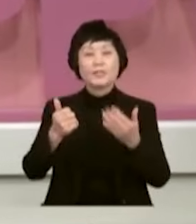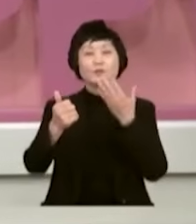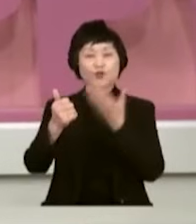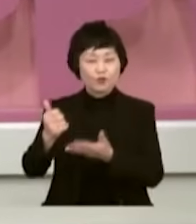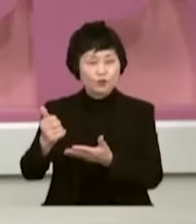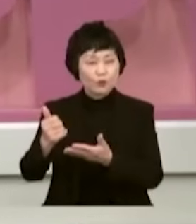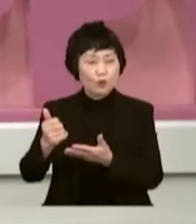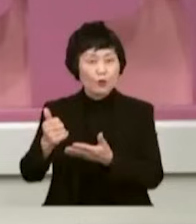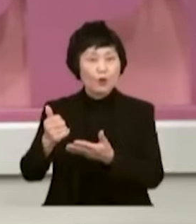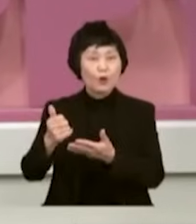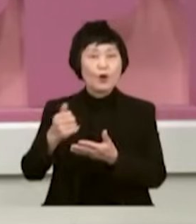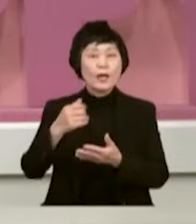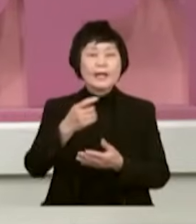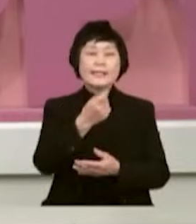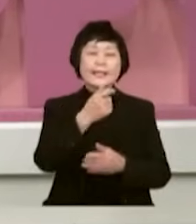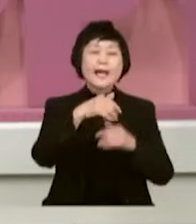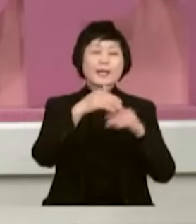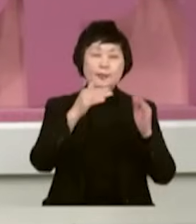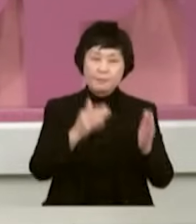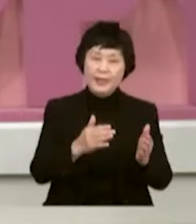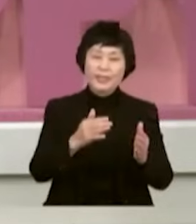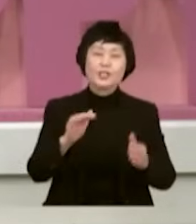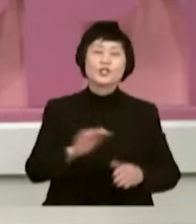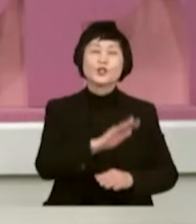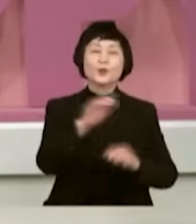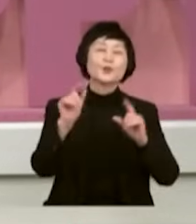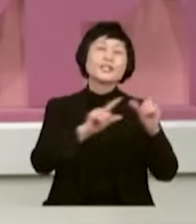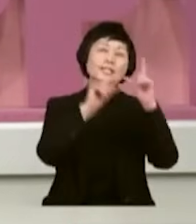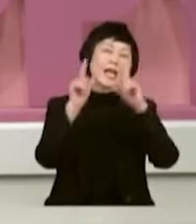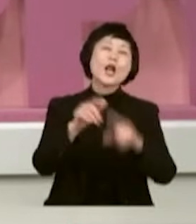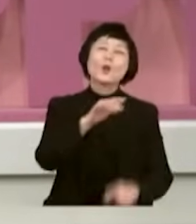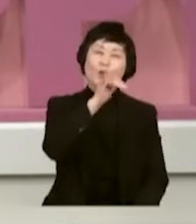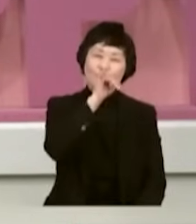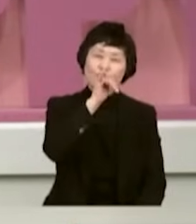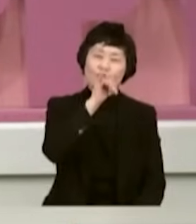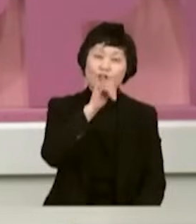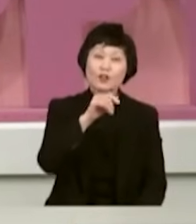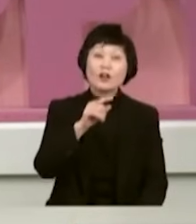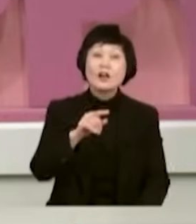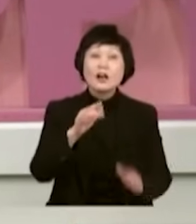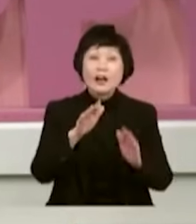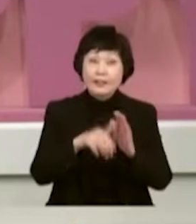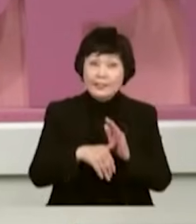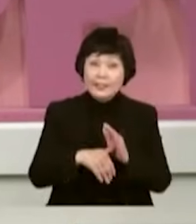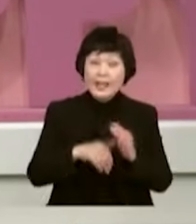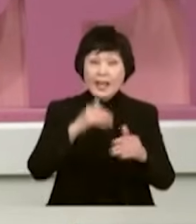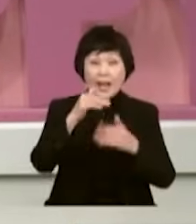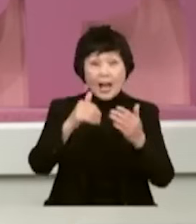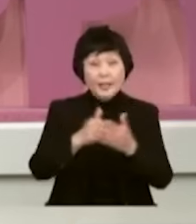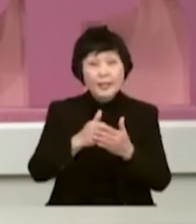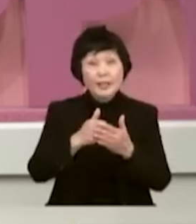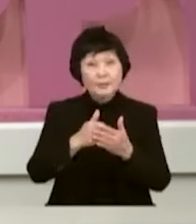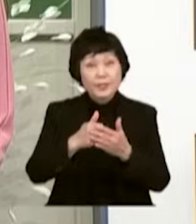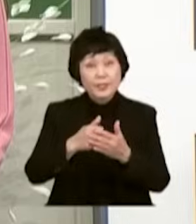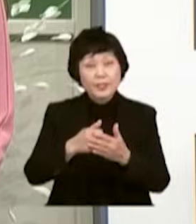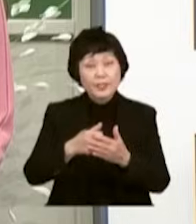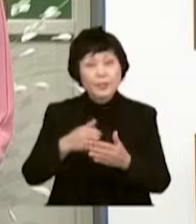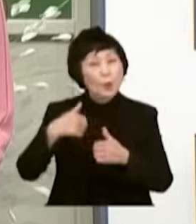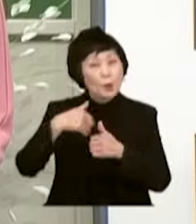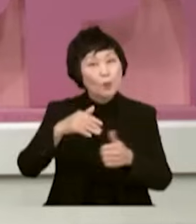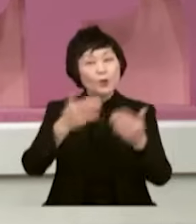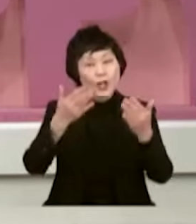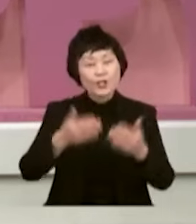원래 생활했었거든요. 근데 그때 정말 훌륭하시고 그때 우리가 하나님의 하나님께서 보내준 천사로 생각해서